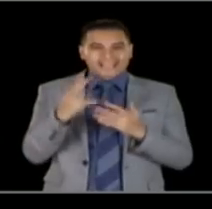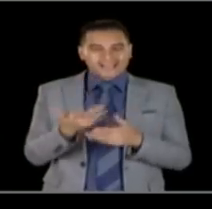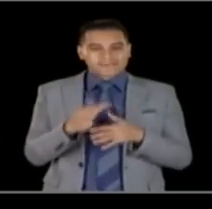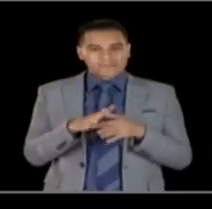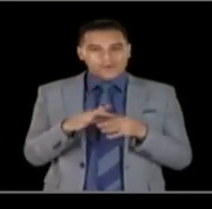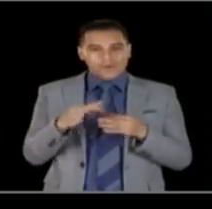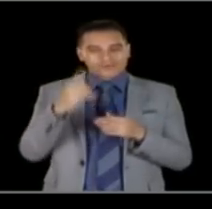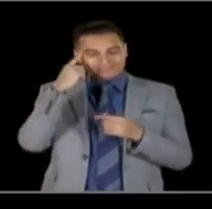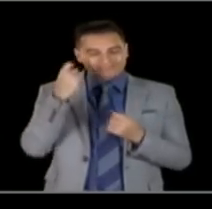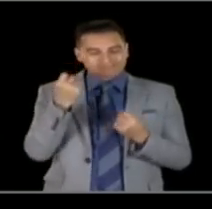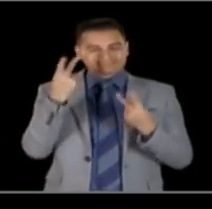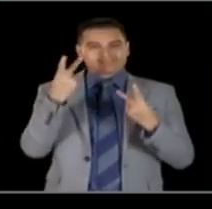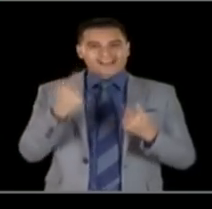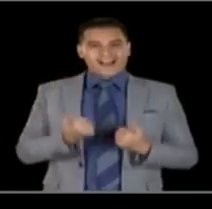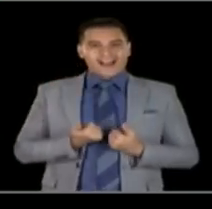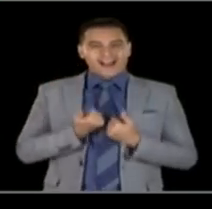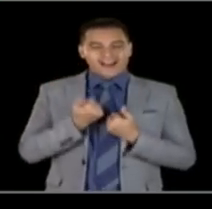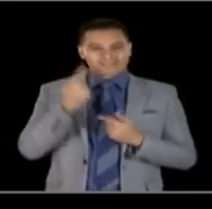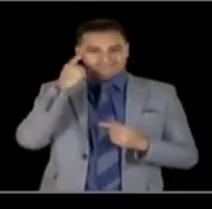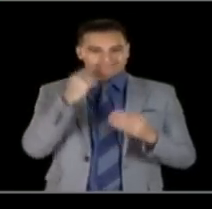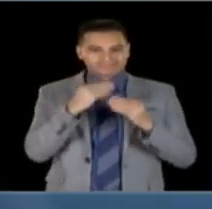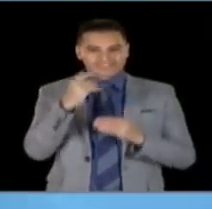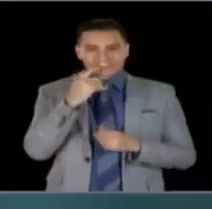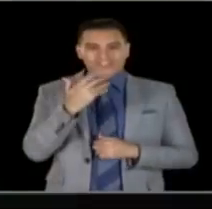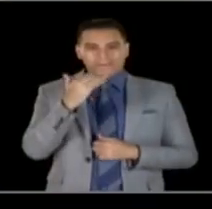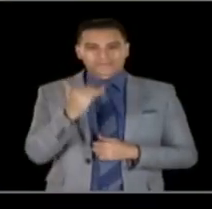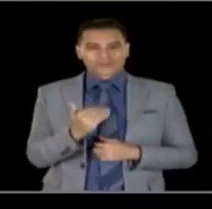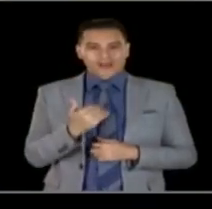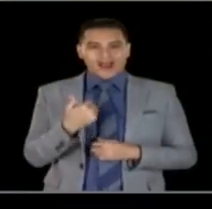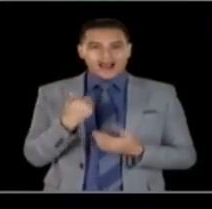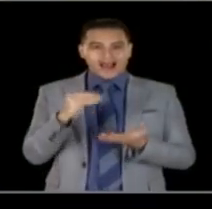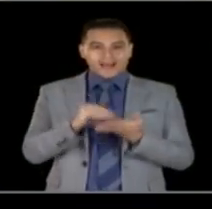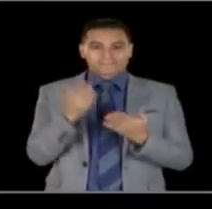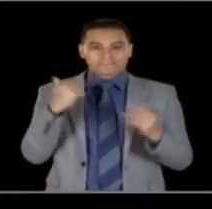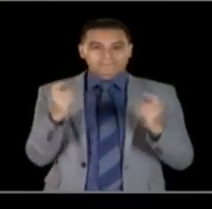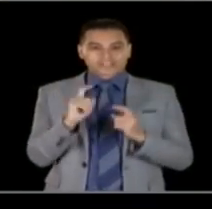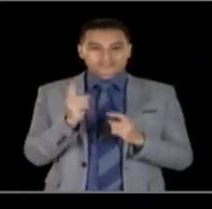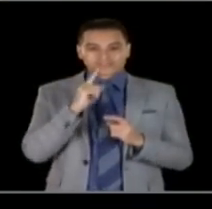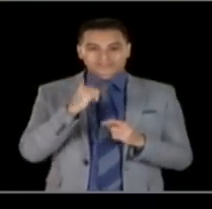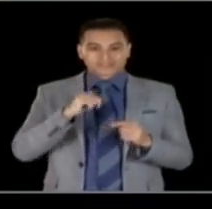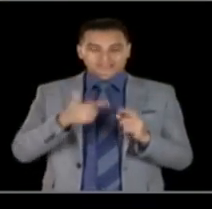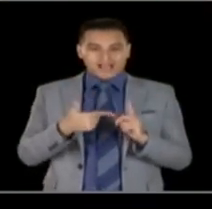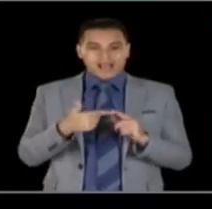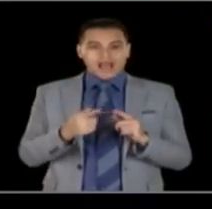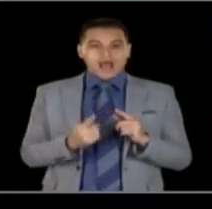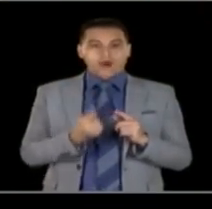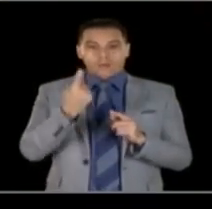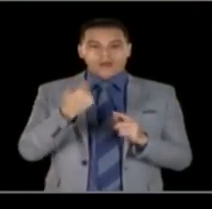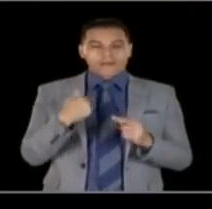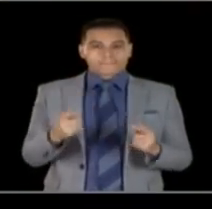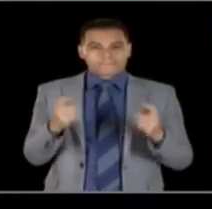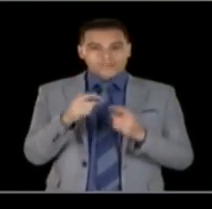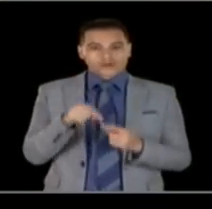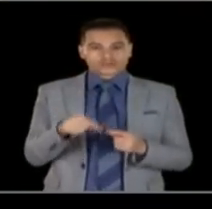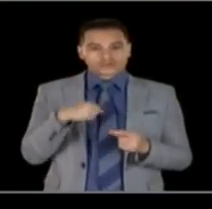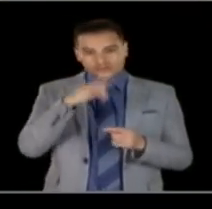دي كده عملت لنا ريفرشمنت كده لحياتنا وخلتنا كده حاسين ان احنا لسه شباب. انا ما شاركتش الماتش اللي فات، النهارده ده اول ماتش ليا. ماتش النهارده